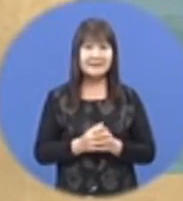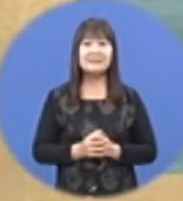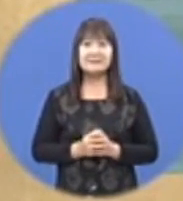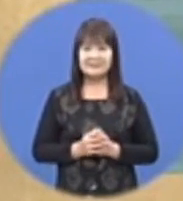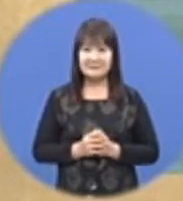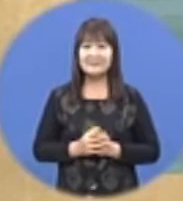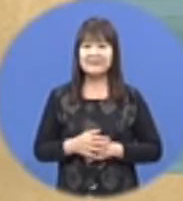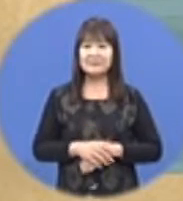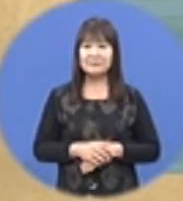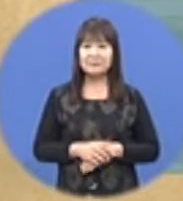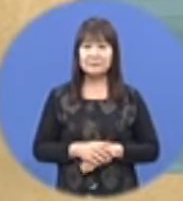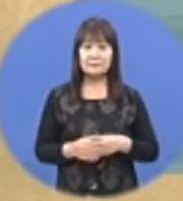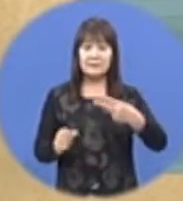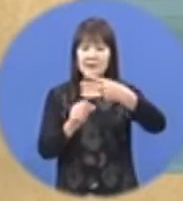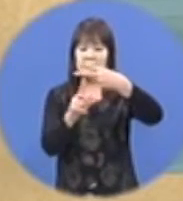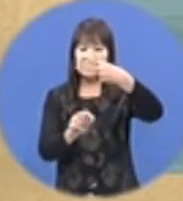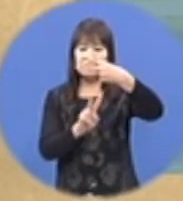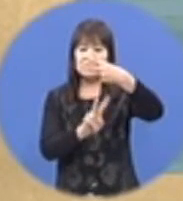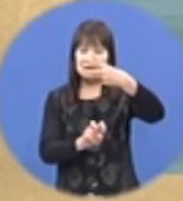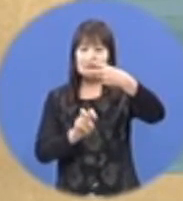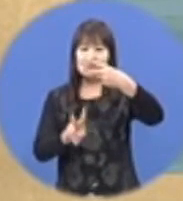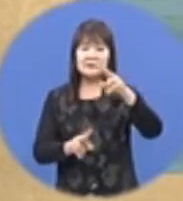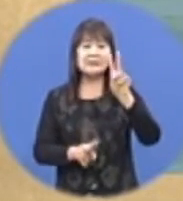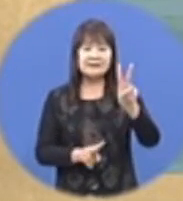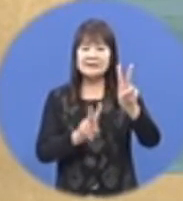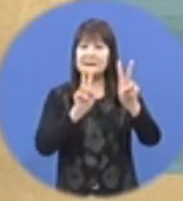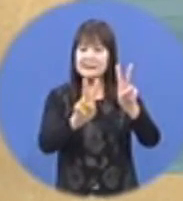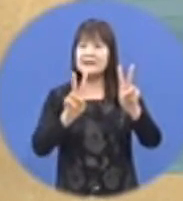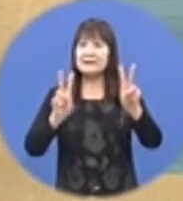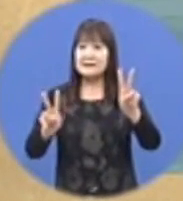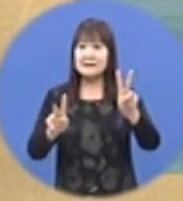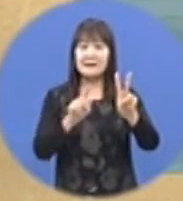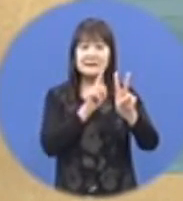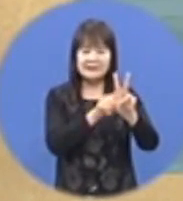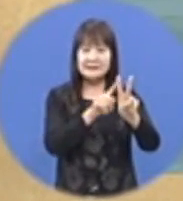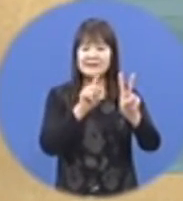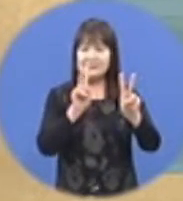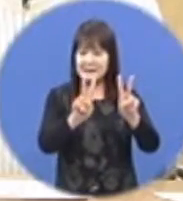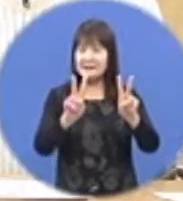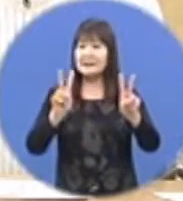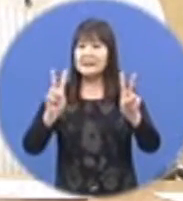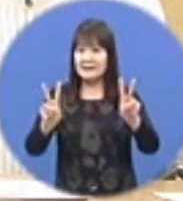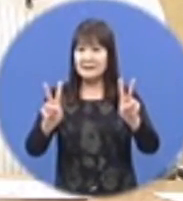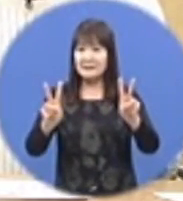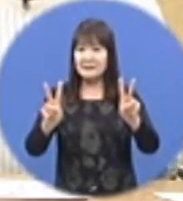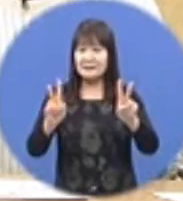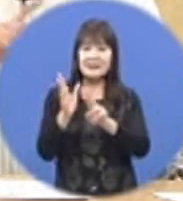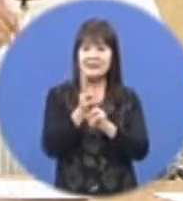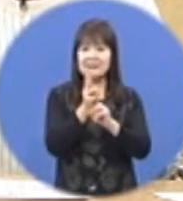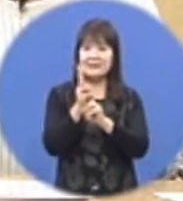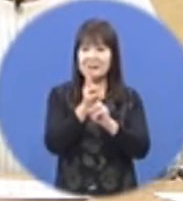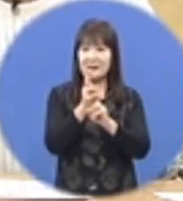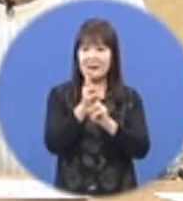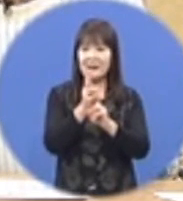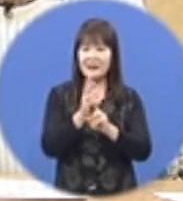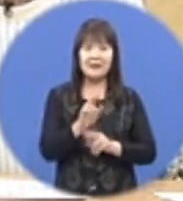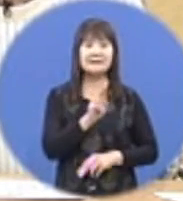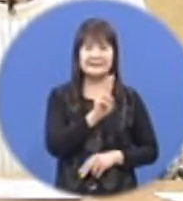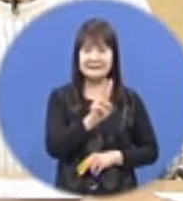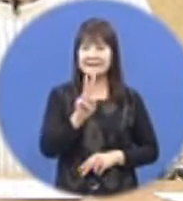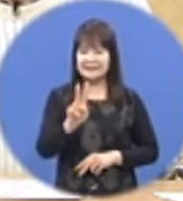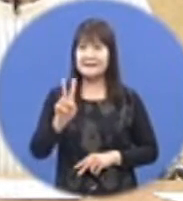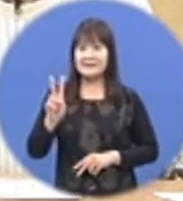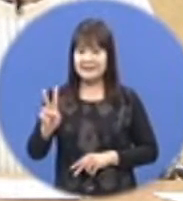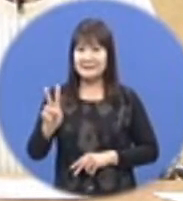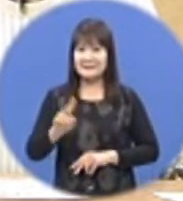日と言いますと、はい、2月22日2が3つで、うん、ニンニンニンで忍者の日なんです。 そうか、ニンニンニンね。